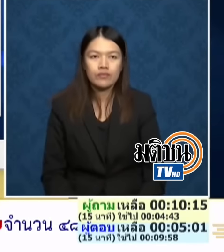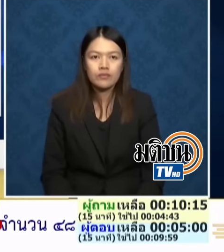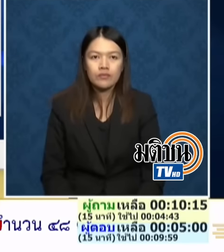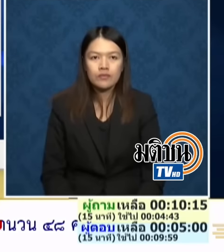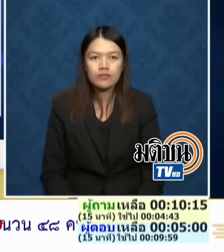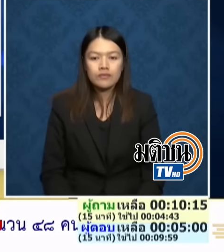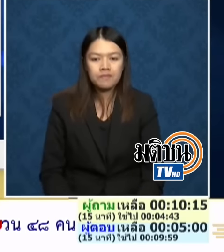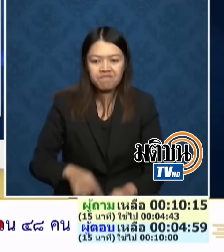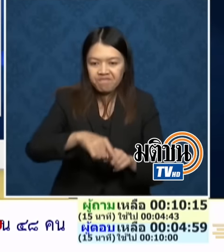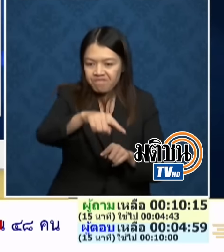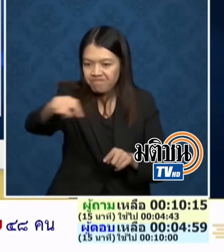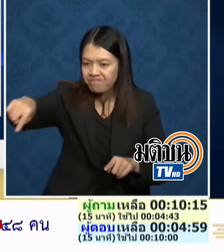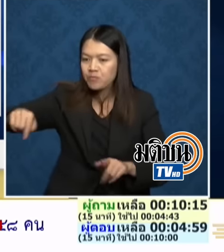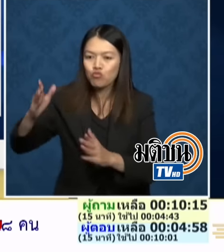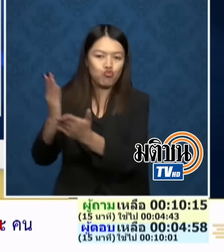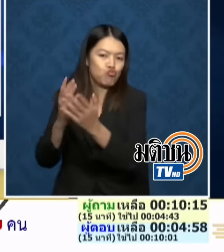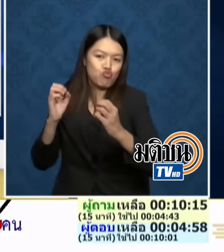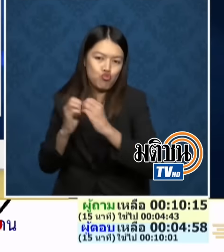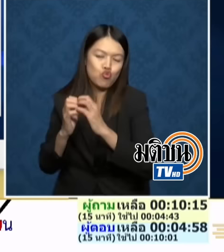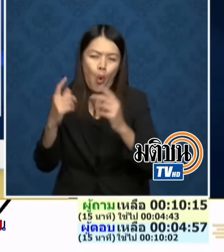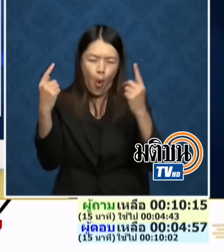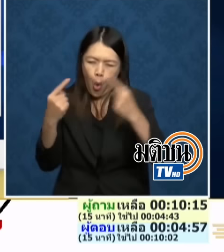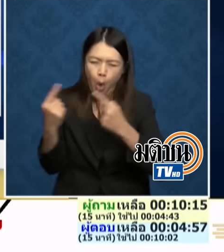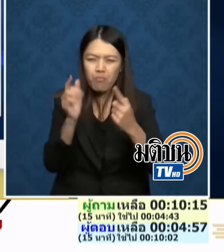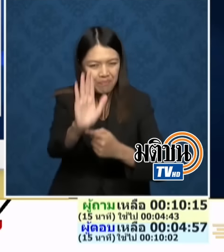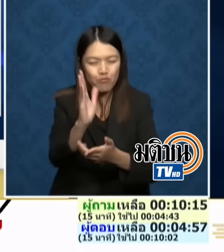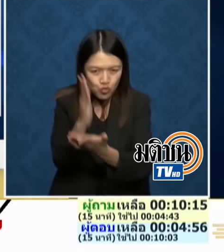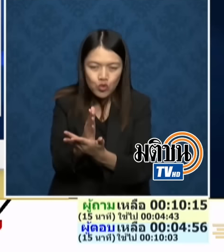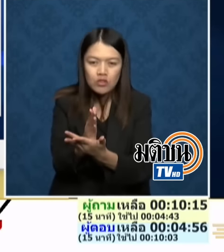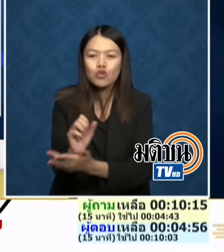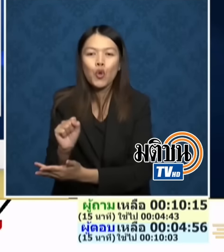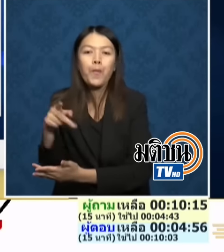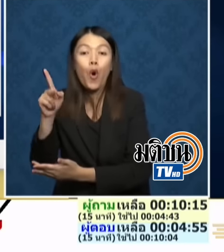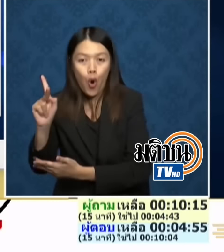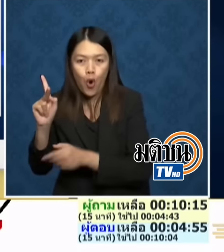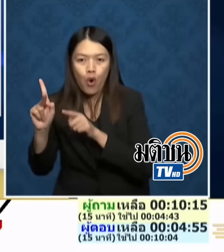ในเอเพื่ทตรนี้ คุณห้ามเข้า คุณ nhามยุง อย่าทะเลอดกัน ในสวขศ.ปะกอร